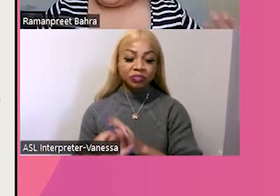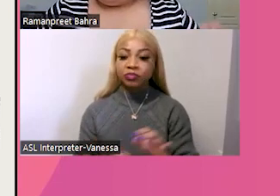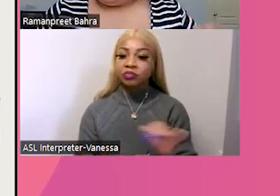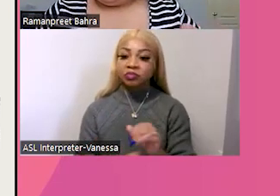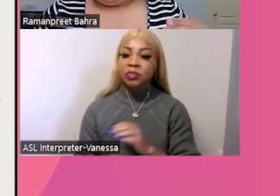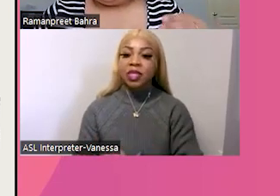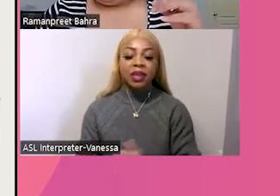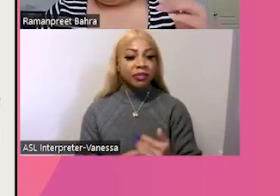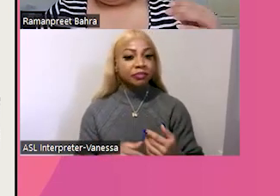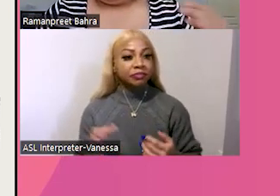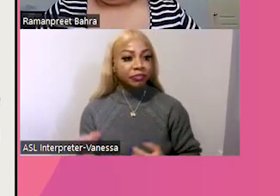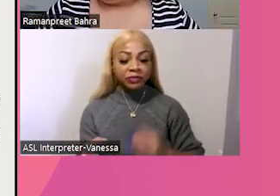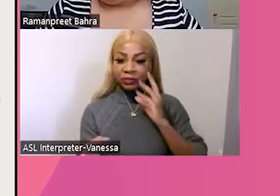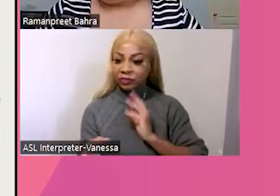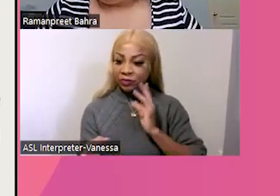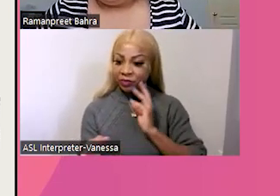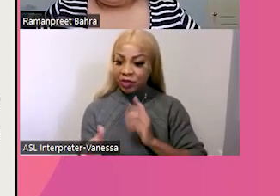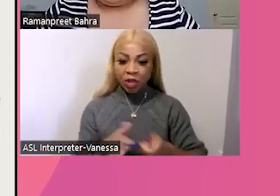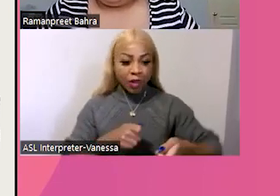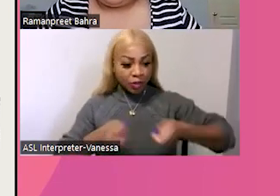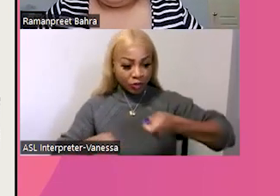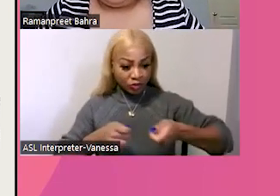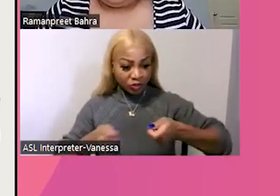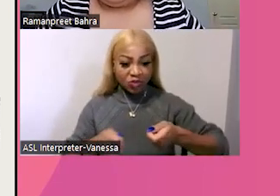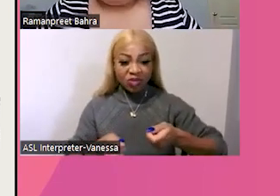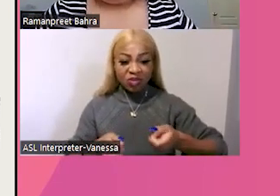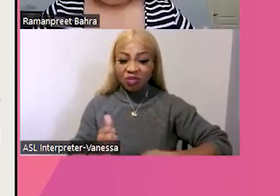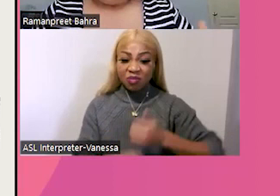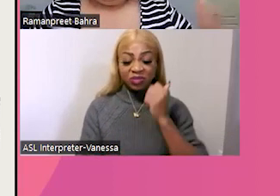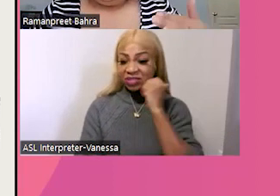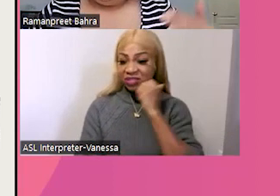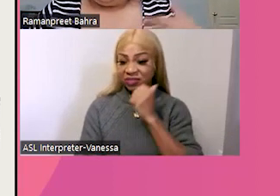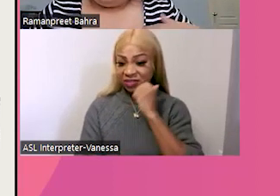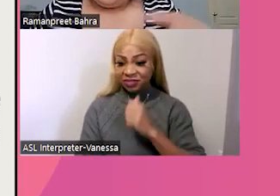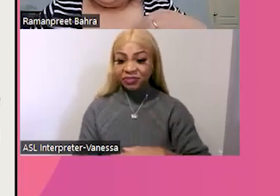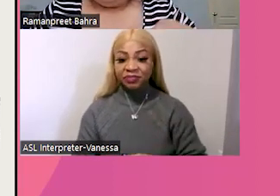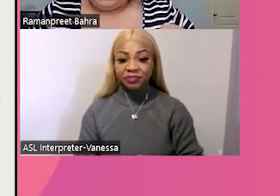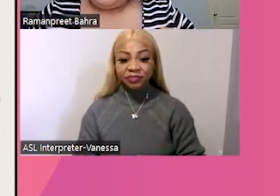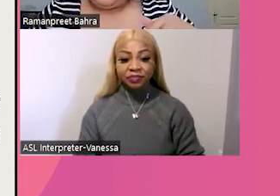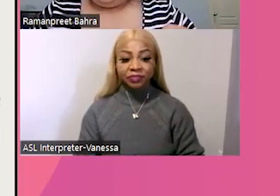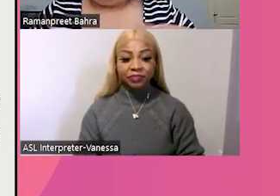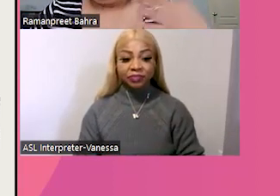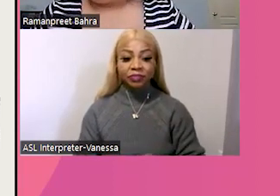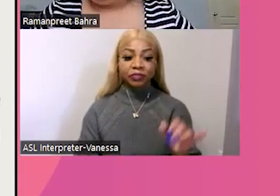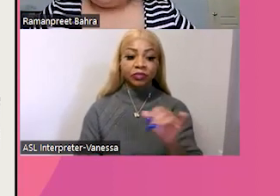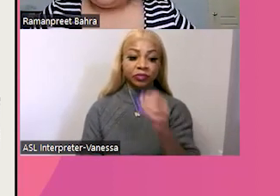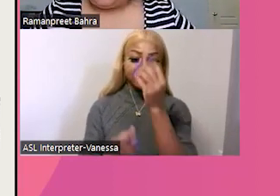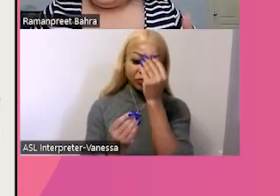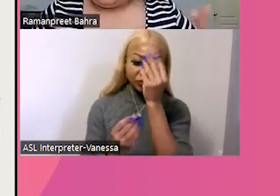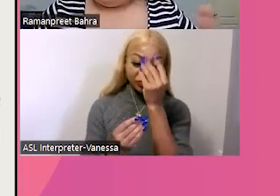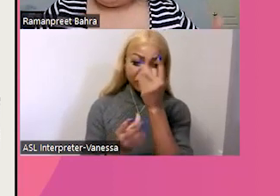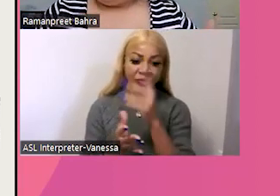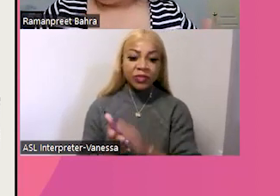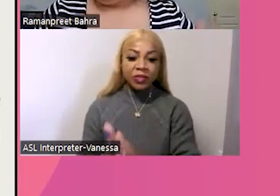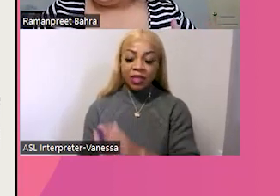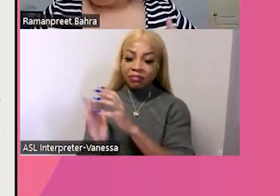Il y a des schémas de comportement de maltraitance et de contrôle pratiquement